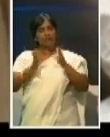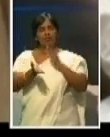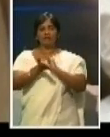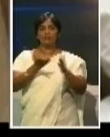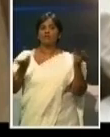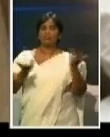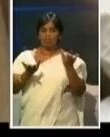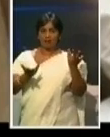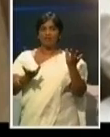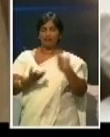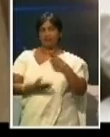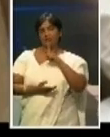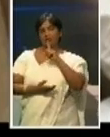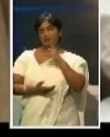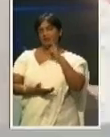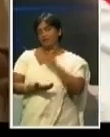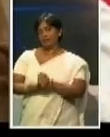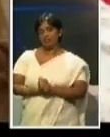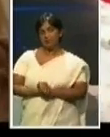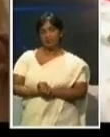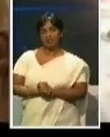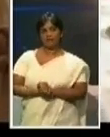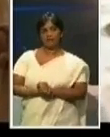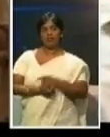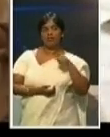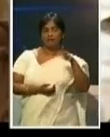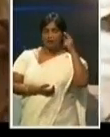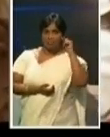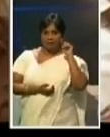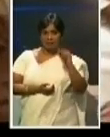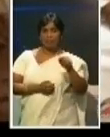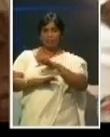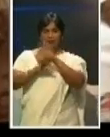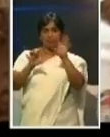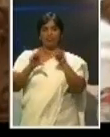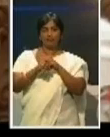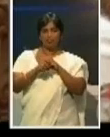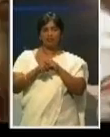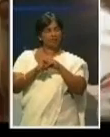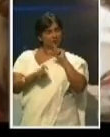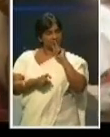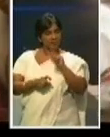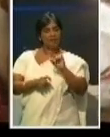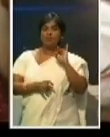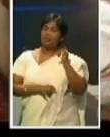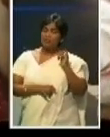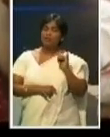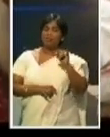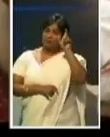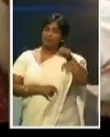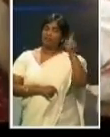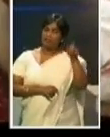ඉෂ්ට වුණයි කියලා අපිට කියන්න අමාරු. මේ සිද්ධිවලට සම්බන්ධයි කියලා කියන සමහර අය